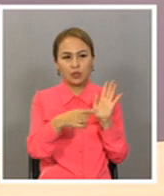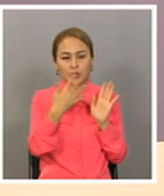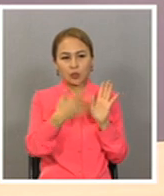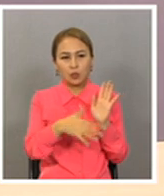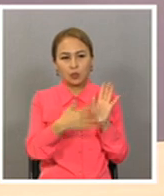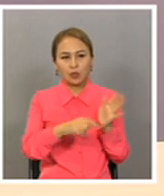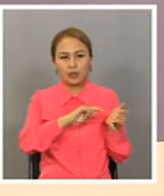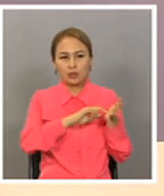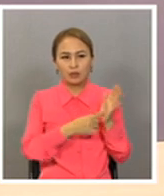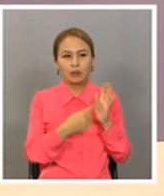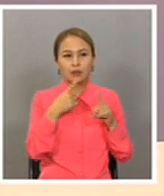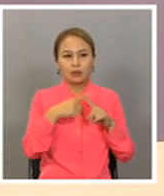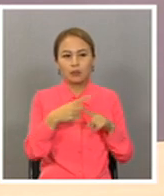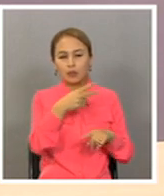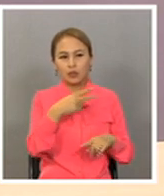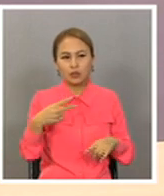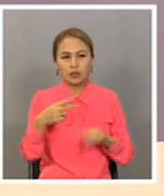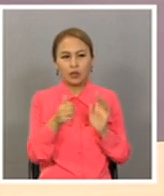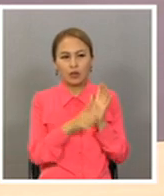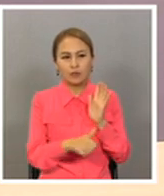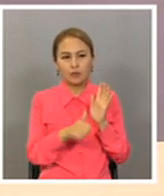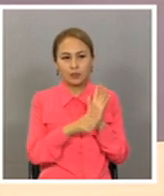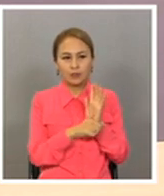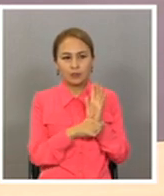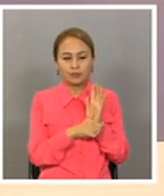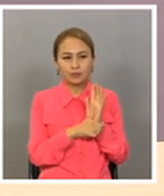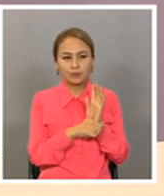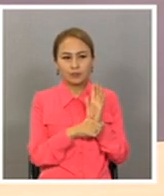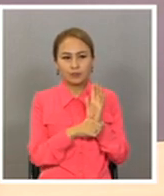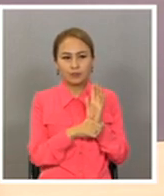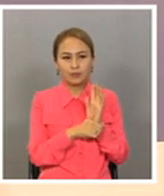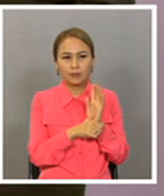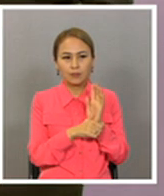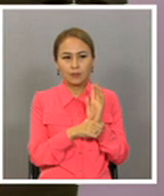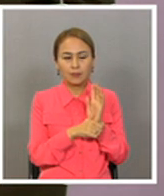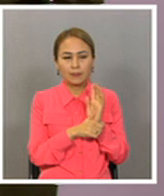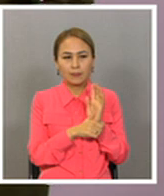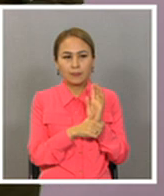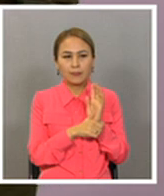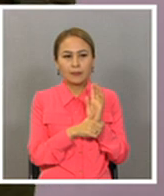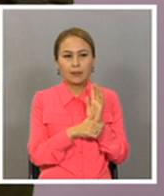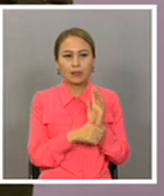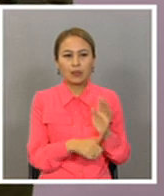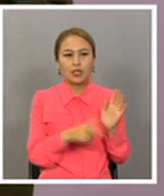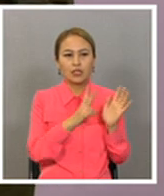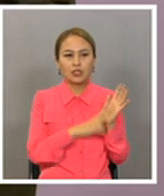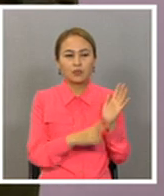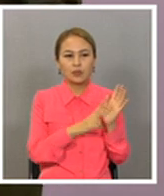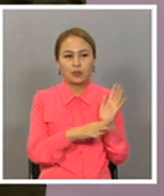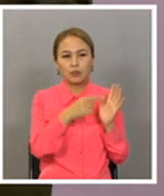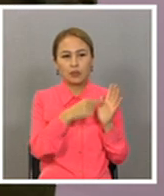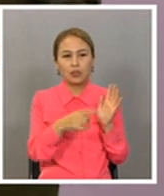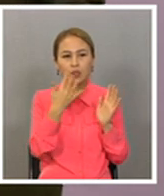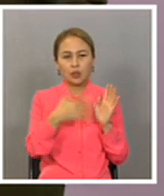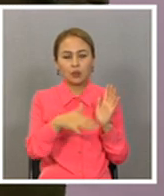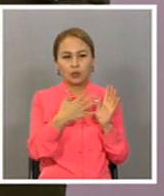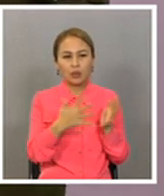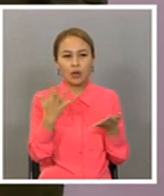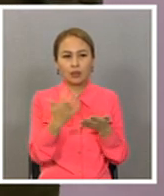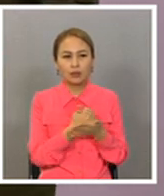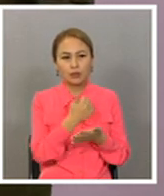бұл бірінші көбейткіш, X белгісіз екінші көбейткіш. 70 пен 50-дің айырмасын